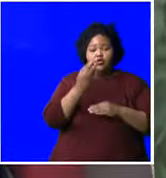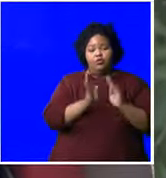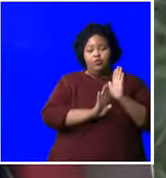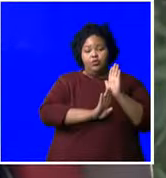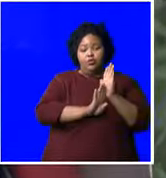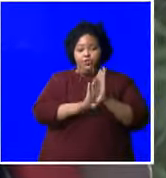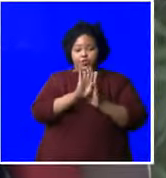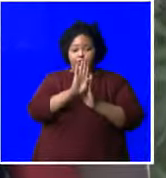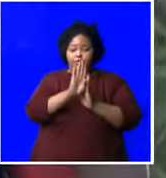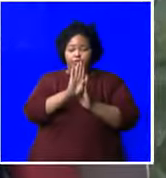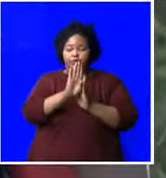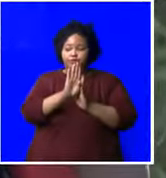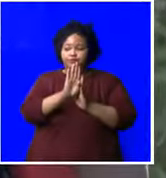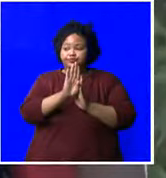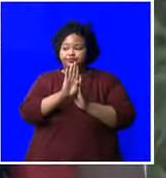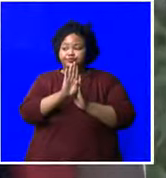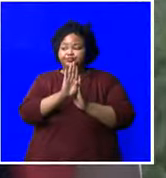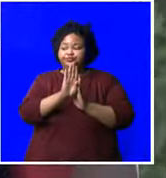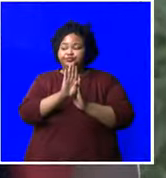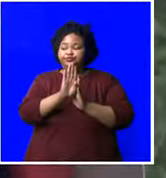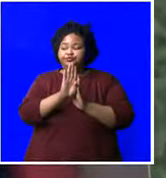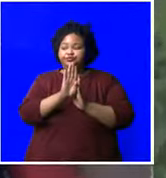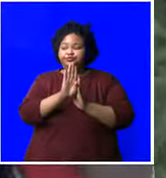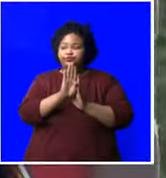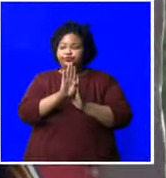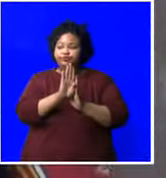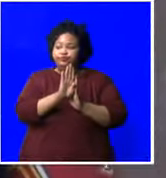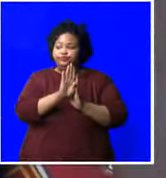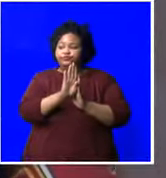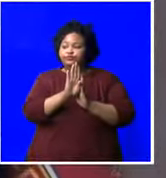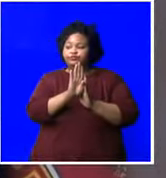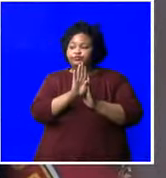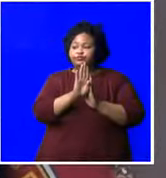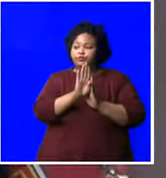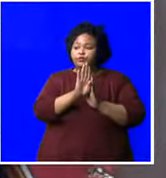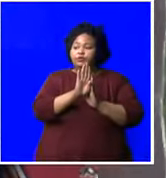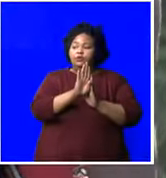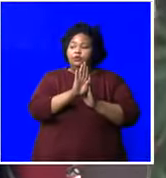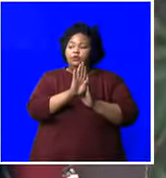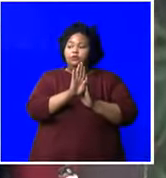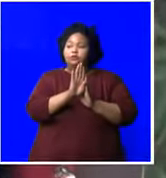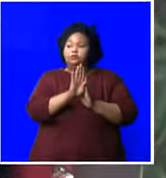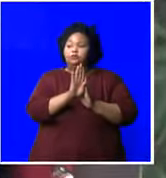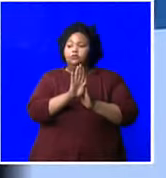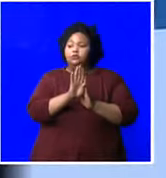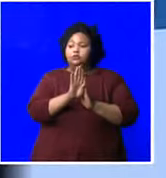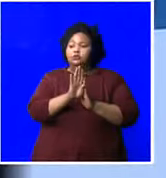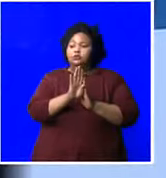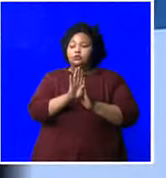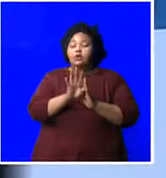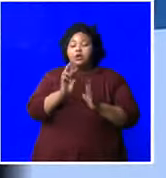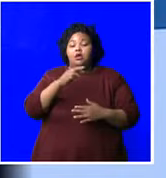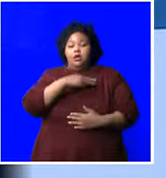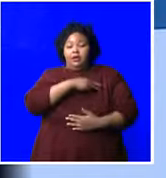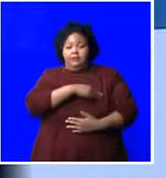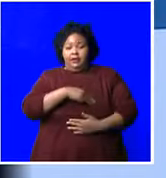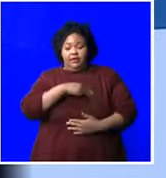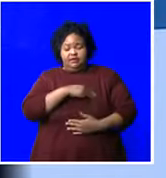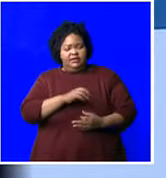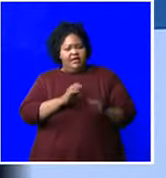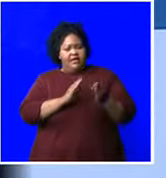umlangani ngabe angawuchazela nomhlaba achazele sive kutsi ngabe